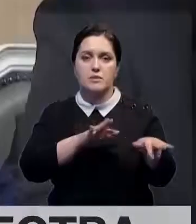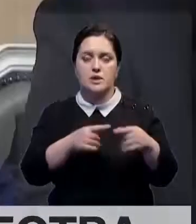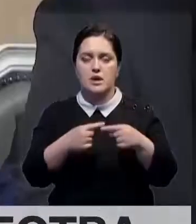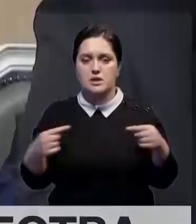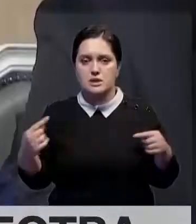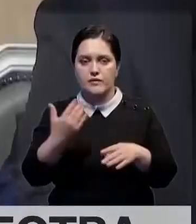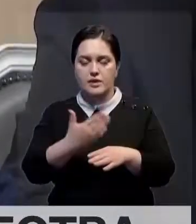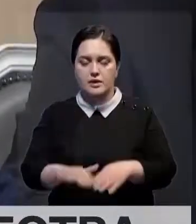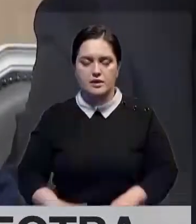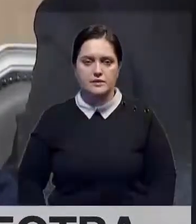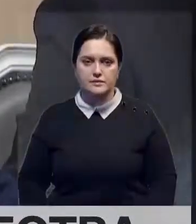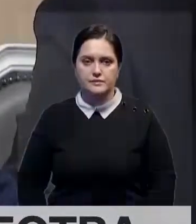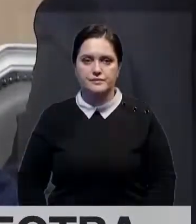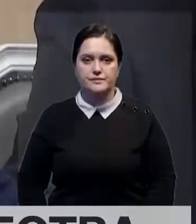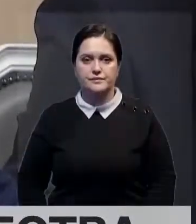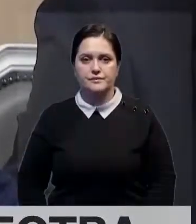взаимодействия в различных сферах.